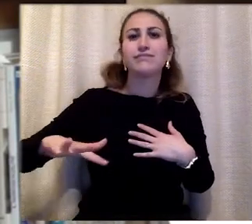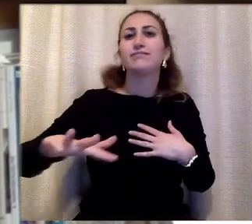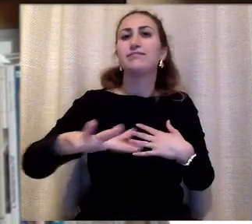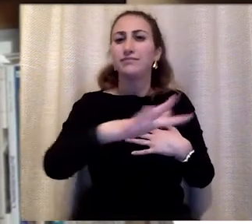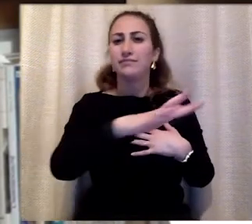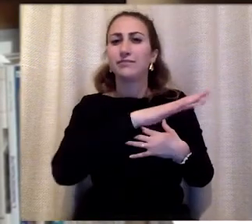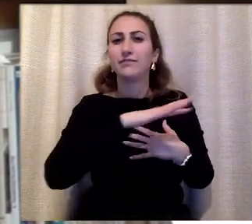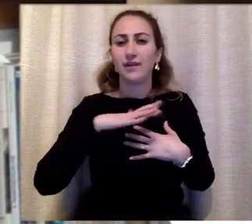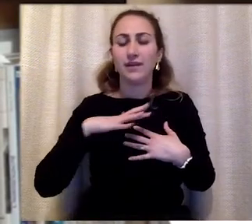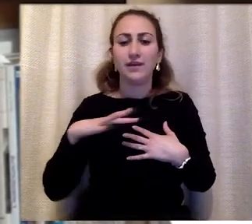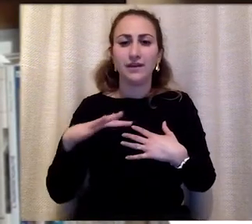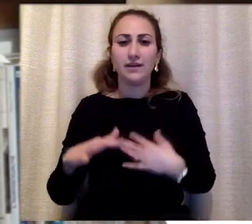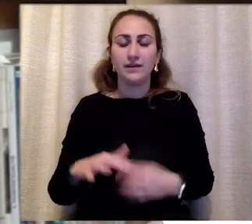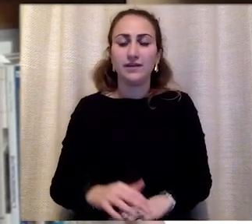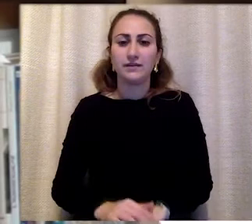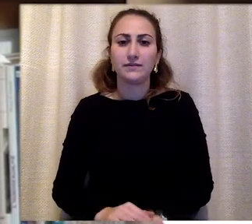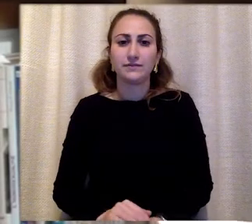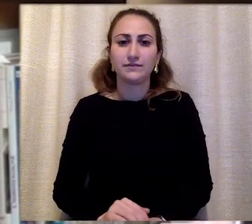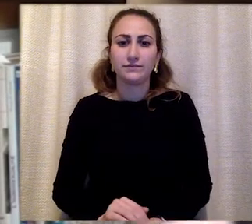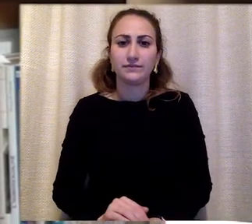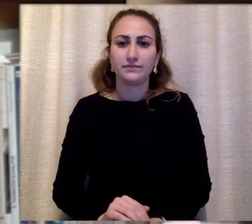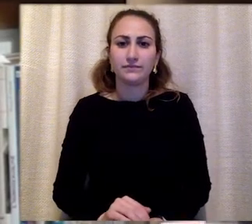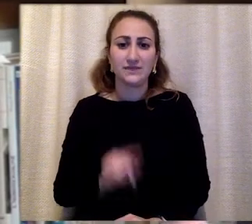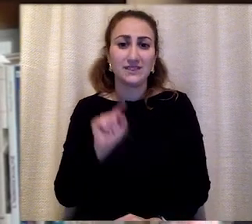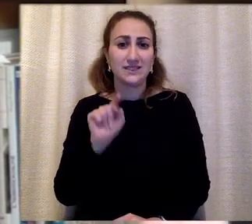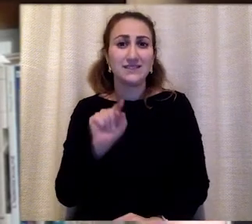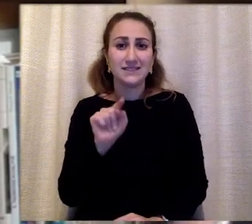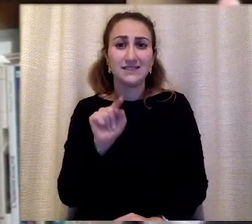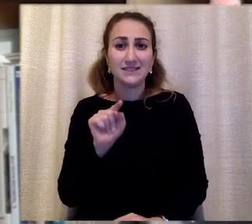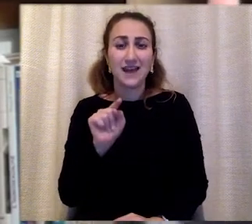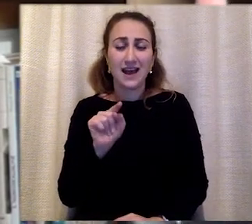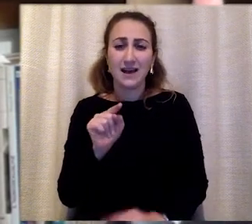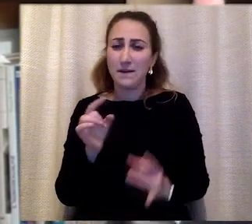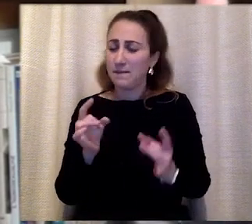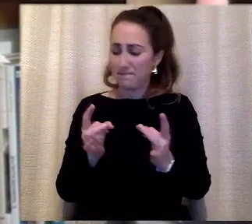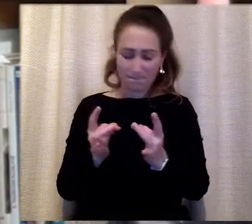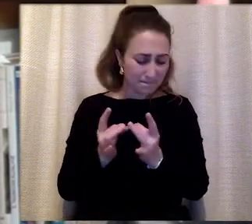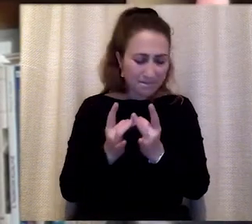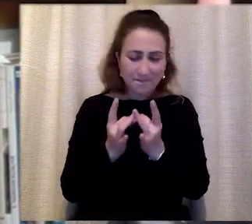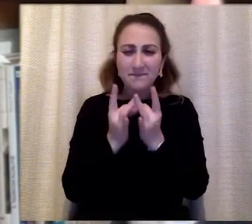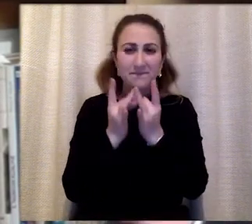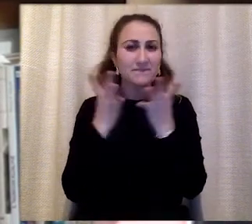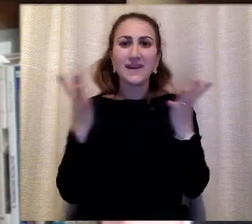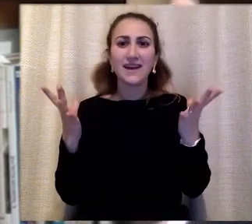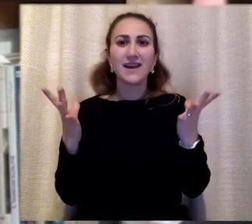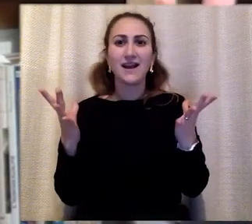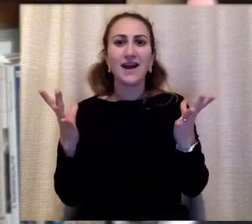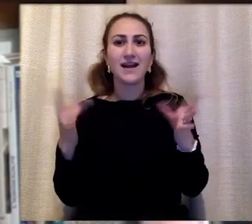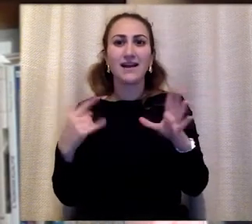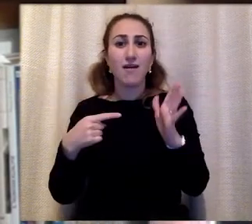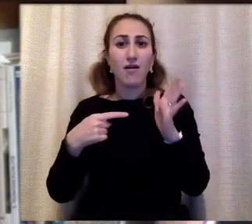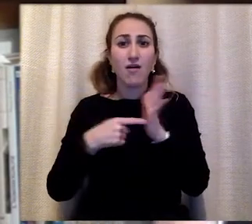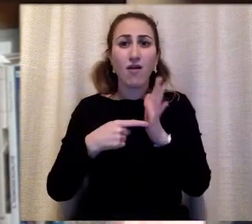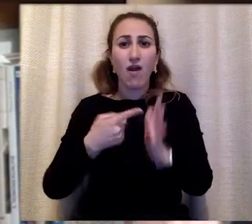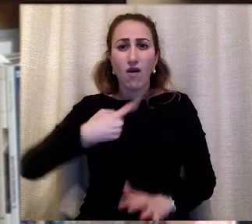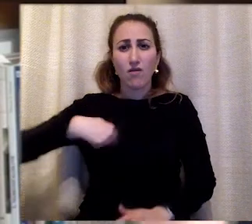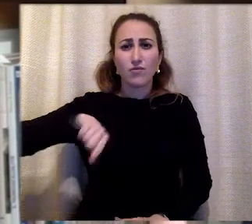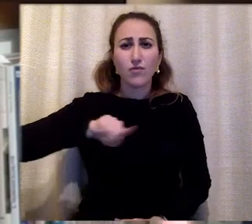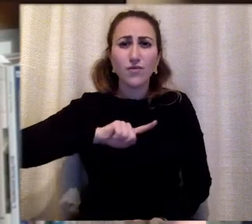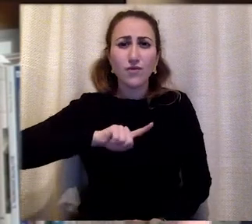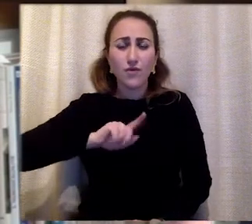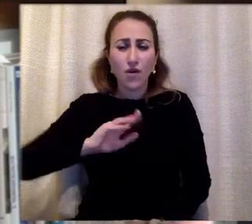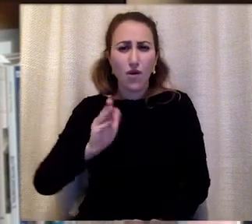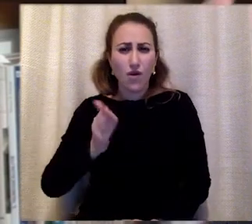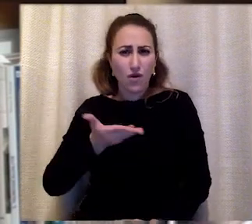C'est pour ça que il y a un miracle lorsque nous arrivons à recevoir cet amour de